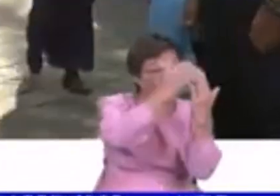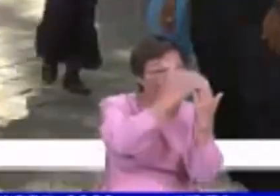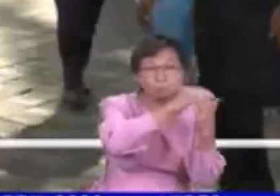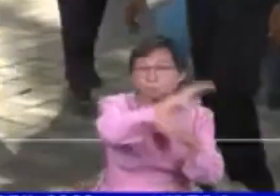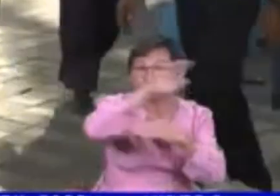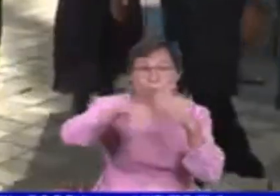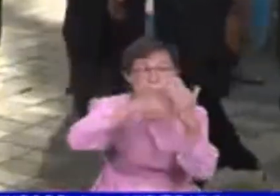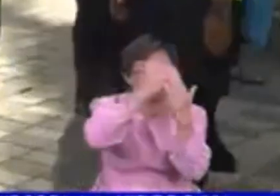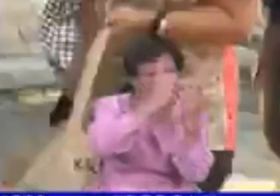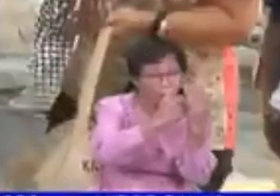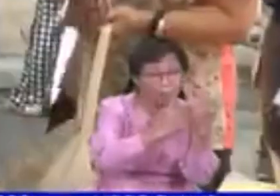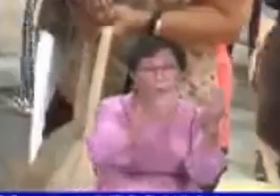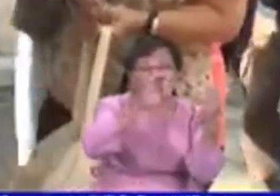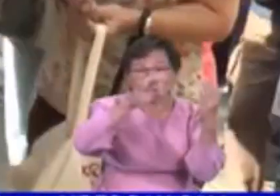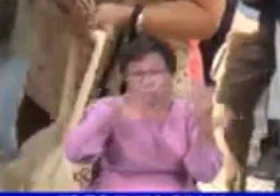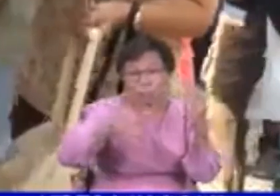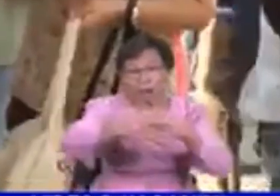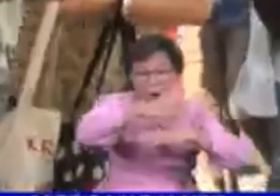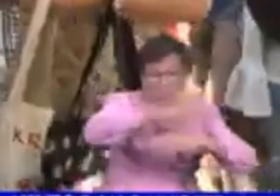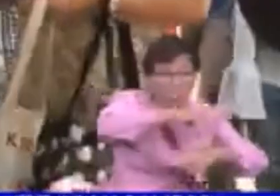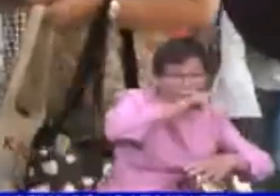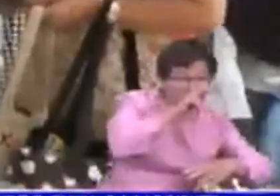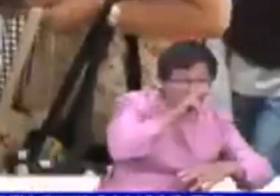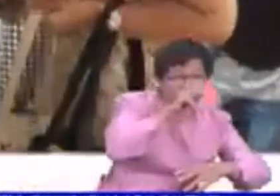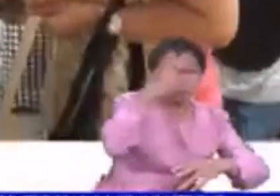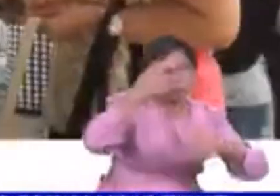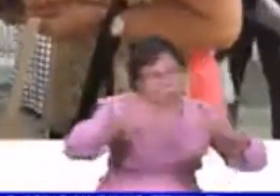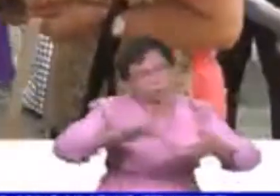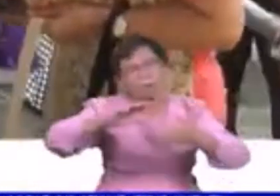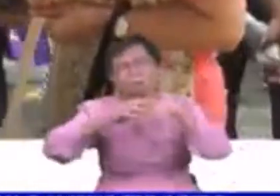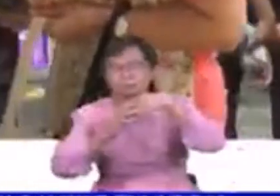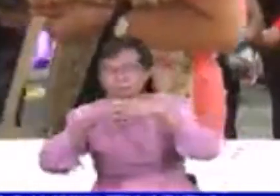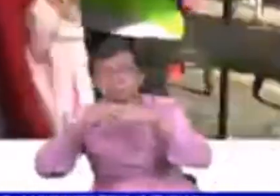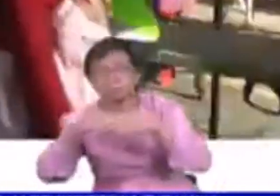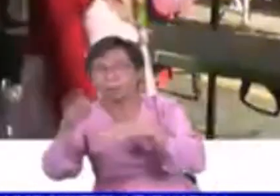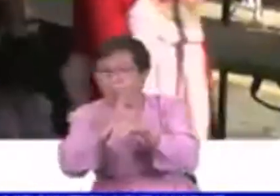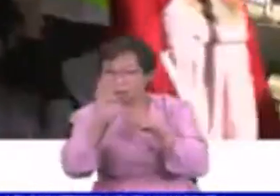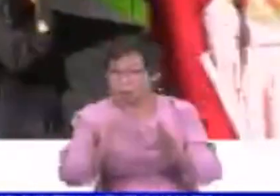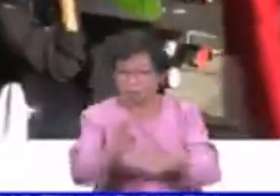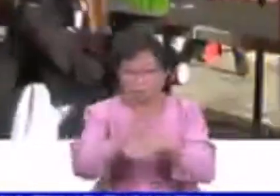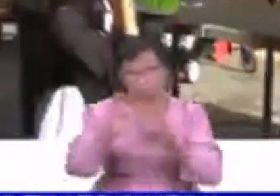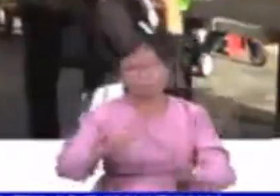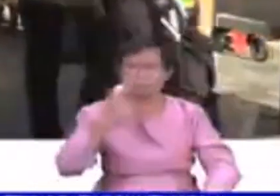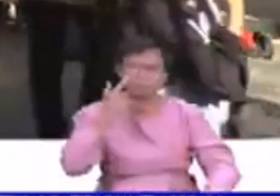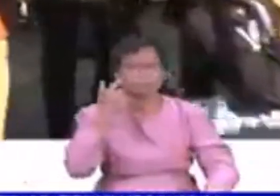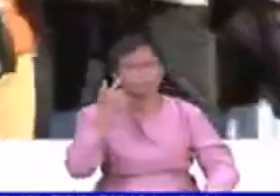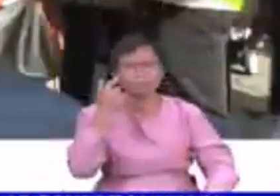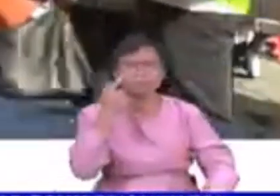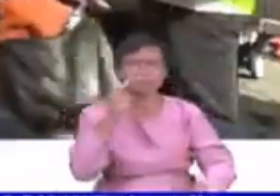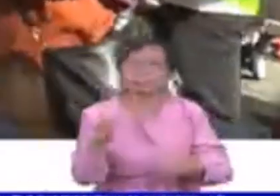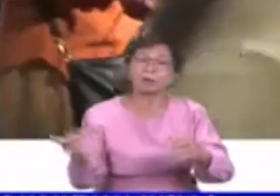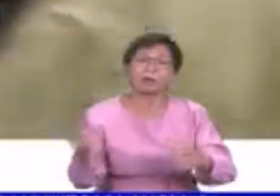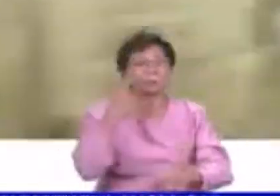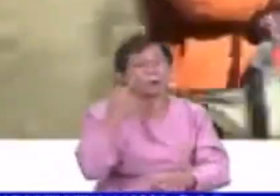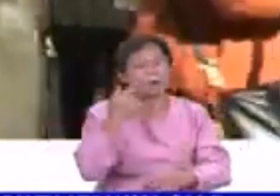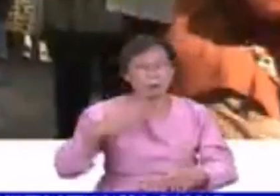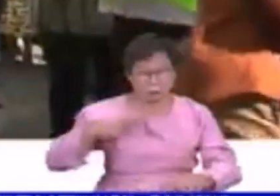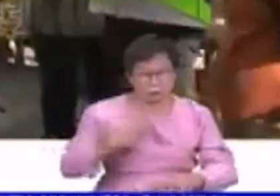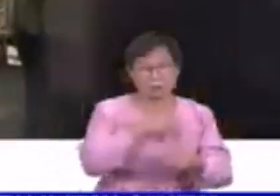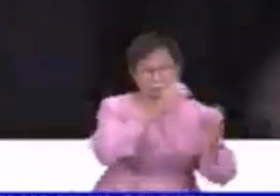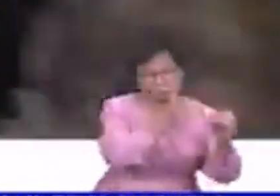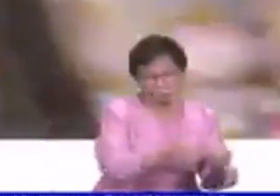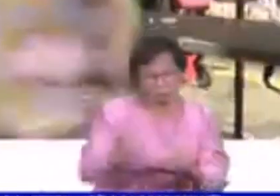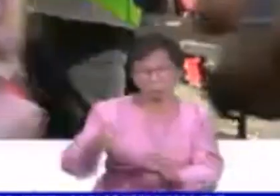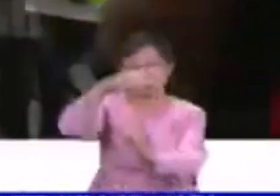daripada SOP yang awal terlalu ketat hingga dilonggarkan, peniaga-peniaga semua dah faham tentang ini. Dan kita selaku